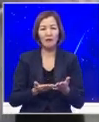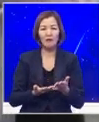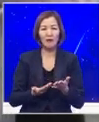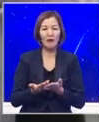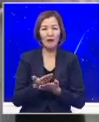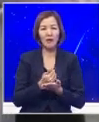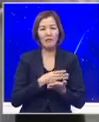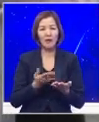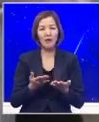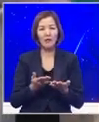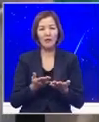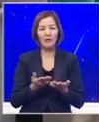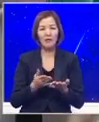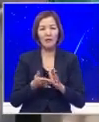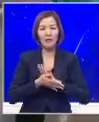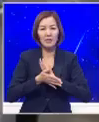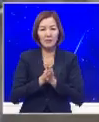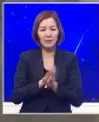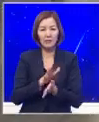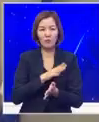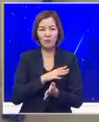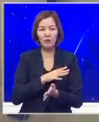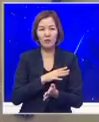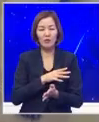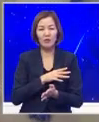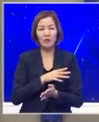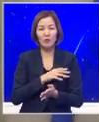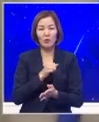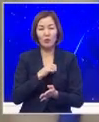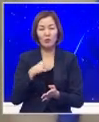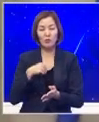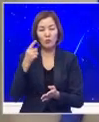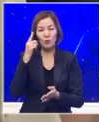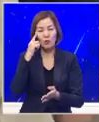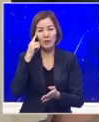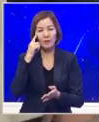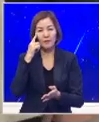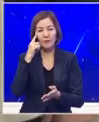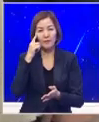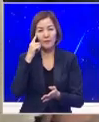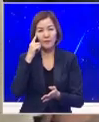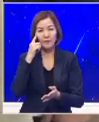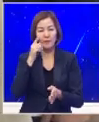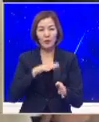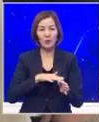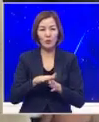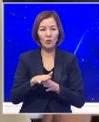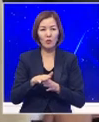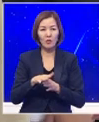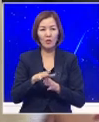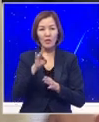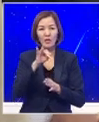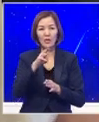қаймақ, ірімшік жасап жүрдік. Бір күні маған сондай идея келді. Біз бәрін толық жаңағы